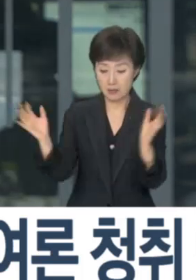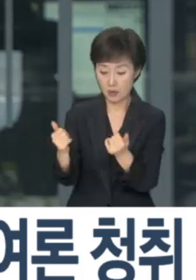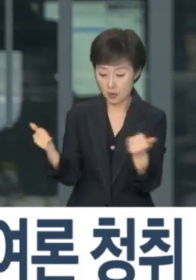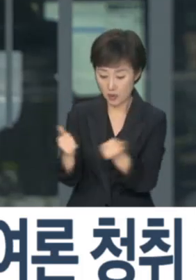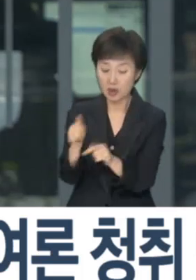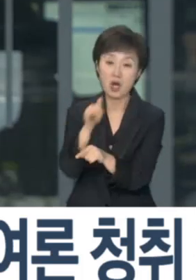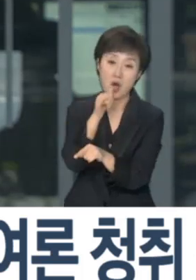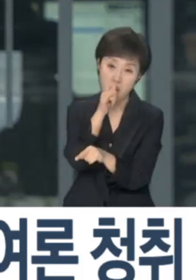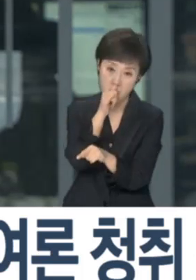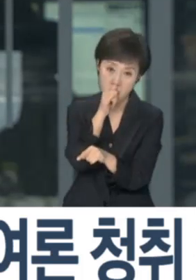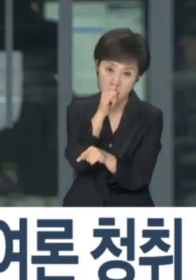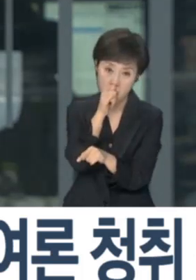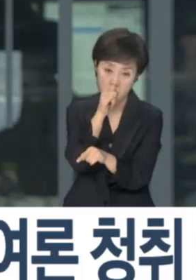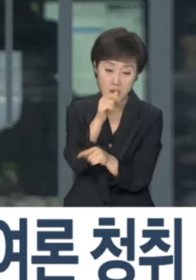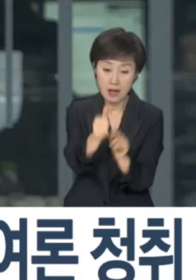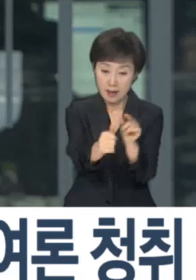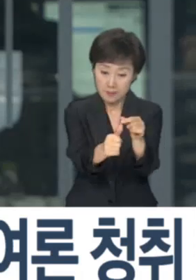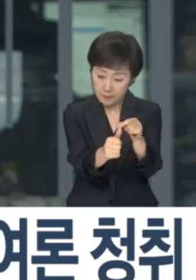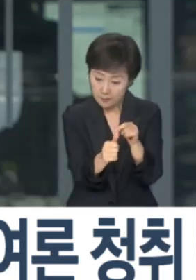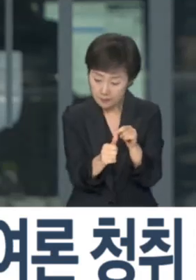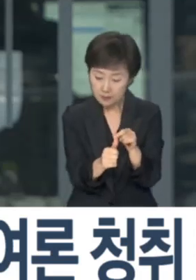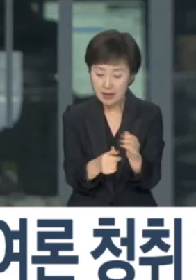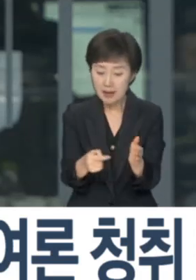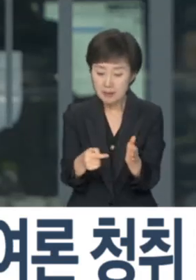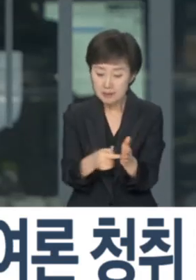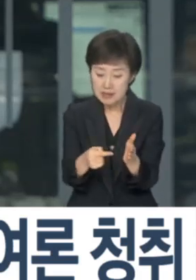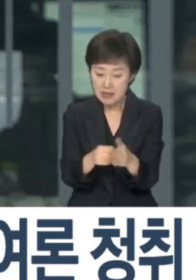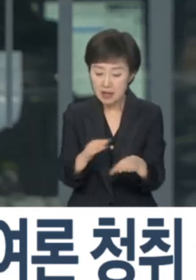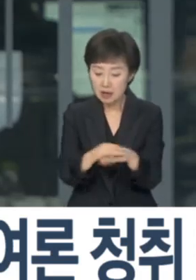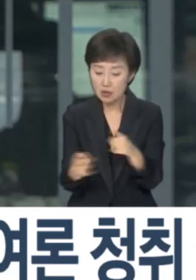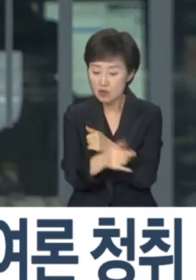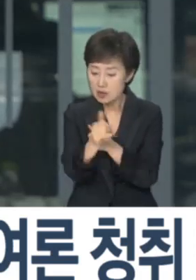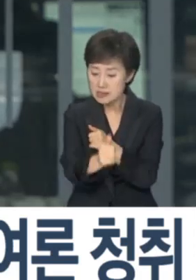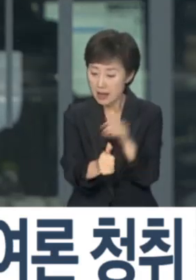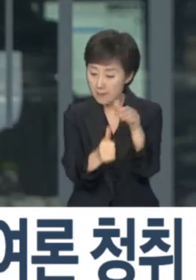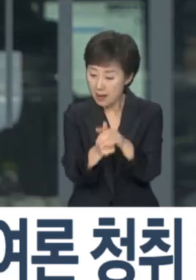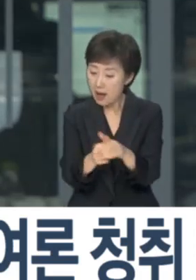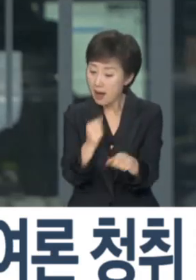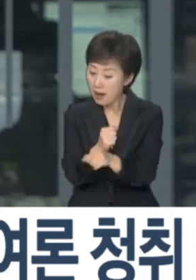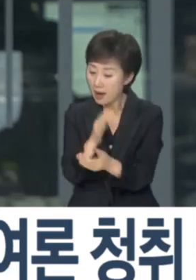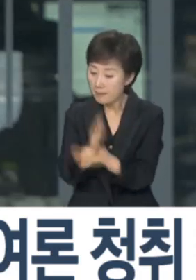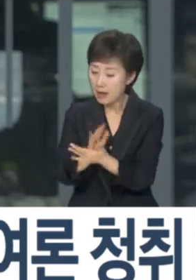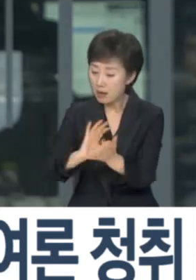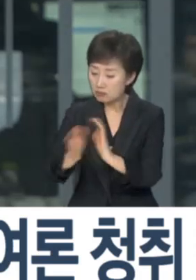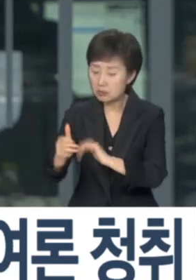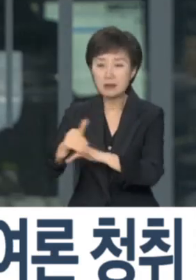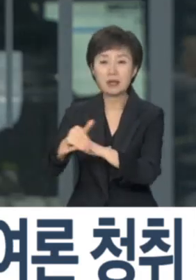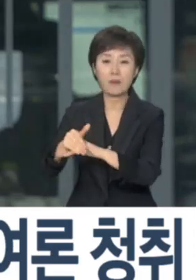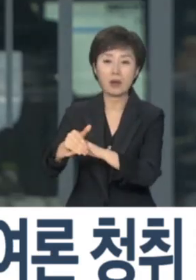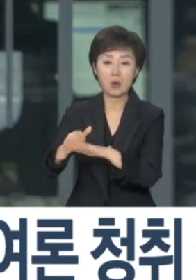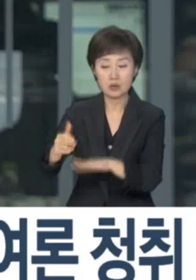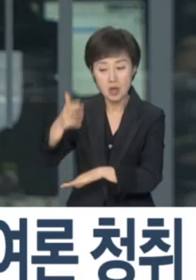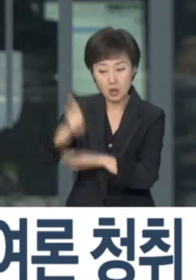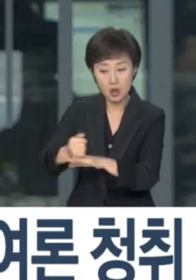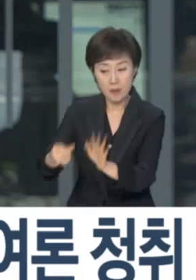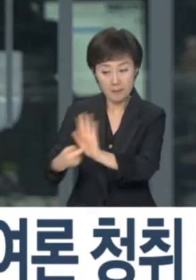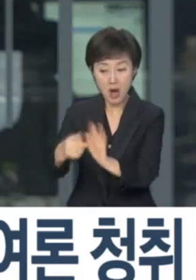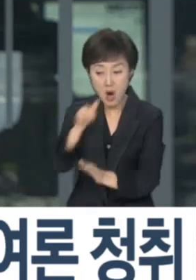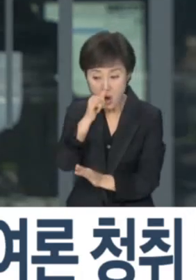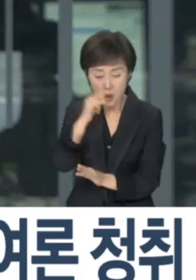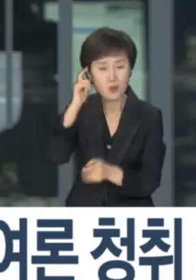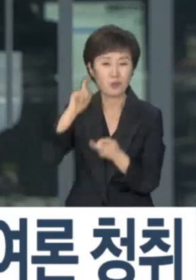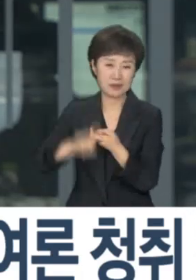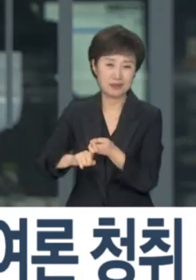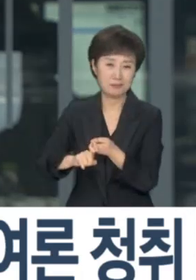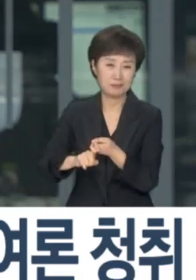열고 비대위원장 인선을 위한 막바지 의견 수렴에 나섭니다. 오늘은 결론이 날 수 있을지 주목되는데요. 오늘의 정치권